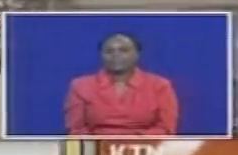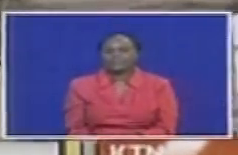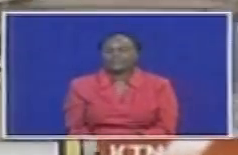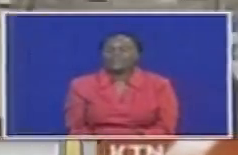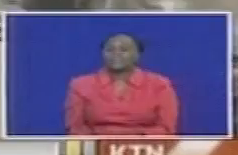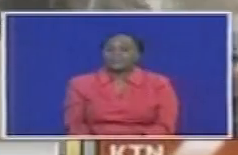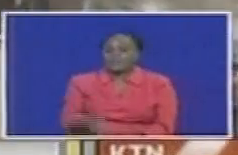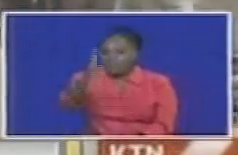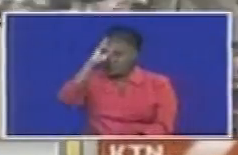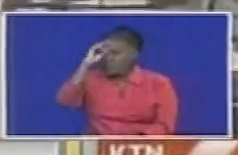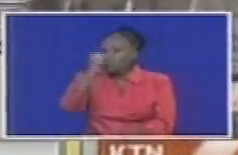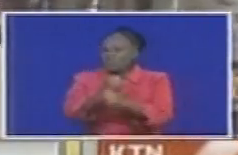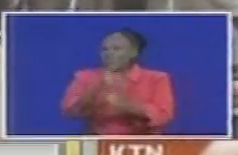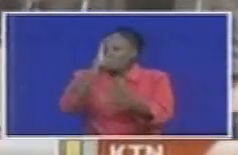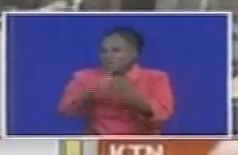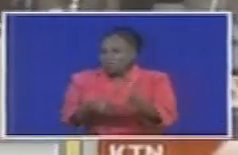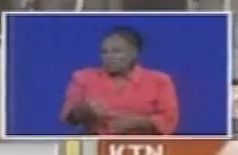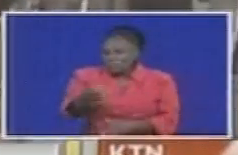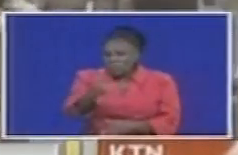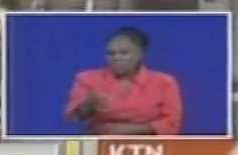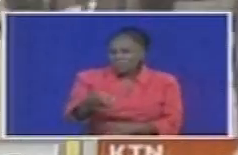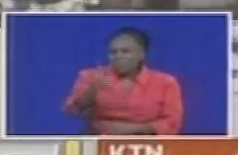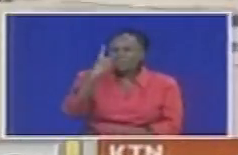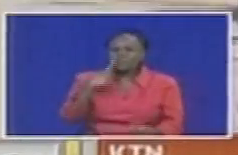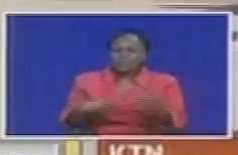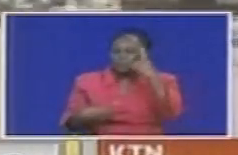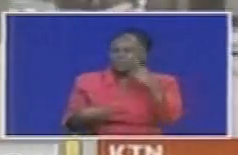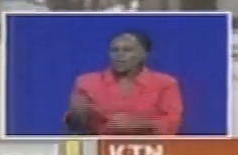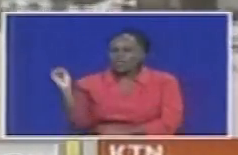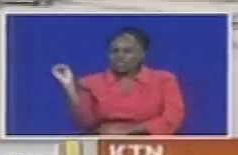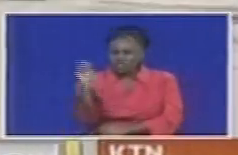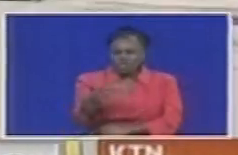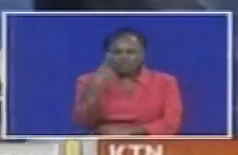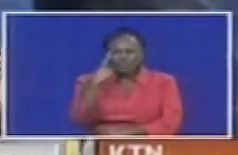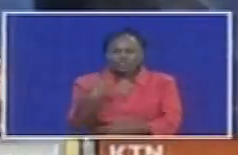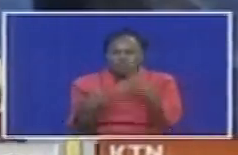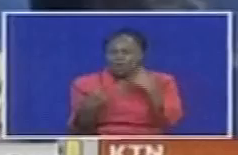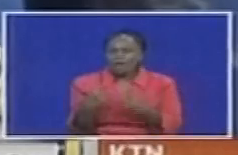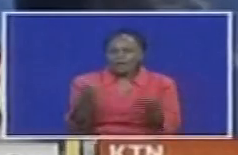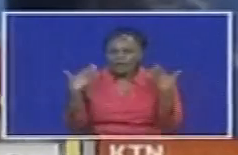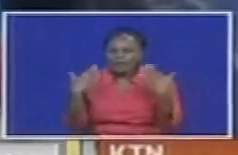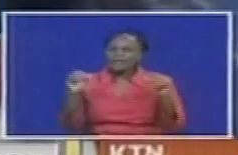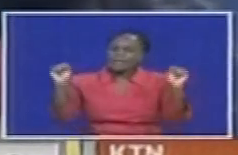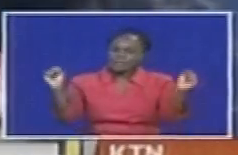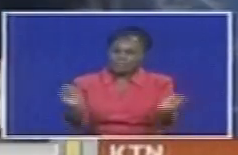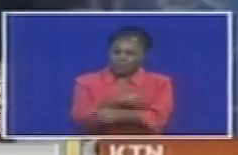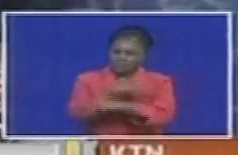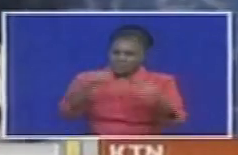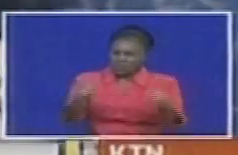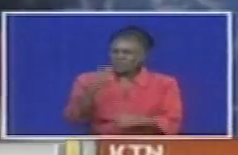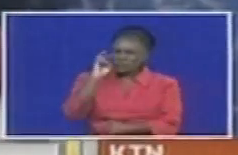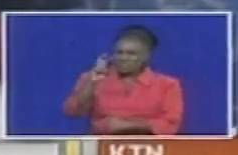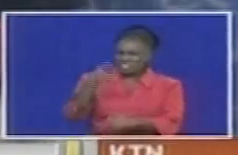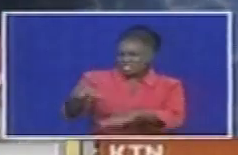Ilibidi polisi kuwakabili kwa kufyatua risasi hewani na kuwarushia vitoza machozi. Hatuwezi kukaa nchi ikiharibiwa